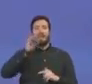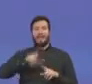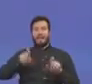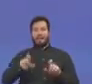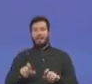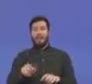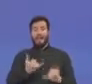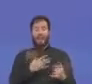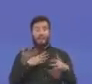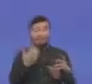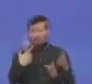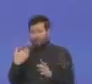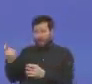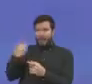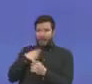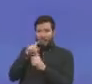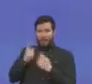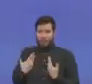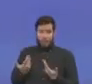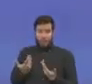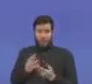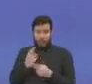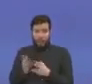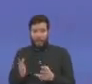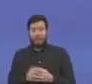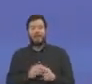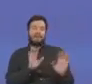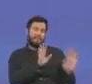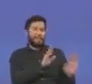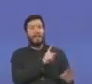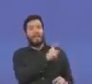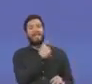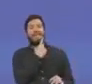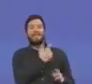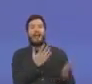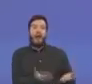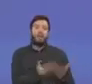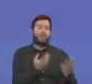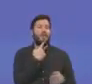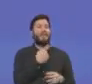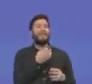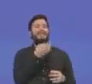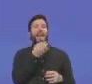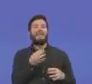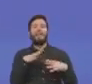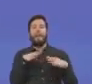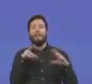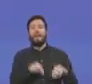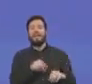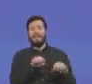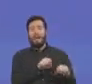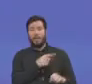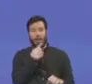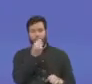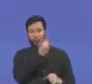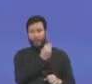proti tomuto, neudialo sa nič. Vy tu akože zľahčujete, tvrdíte, že vyjadrenia premiera tejto krajiny sú hlúpost. On